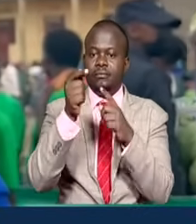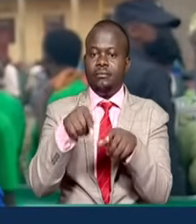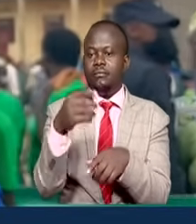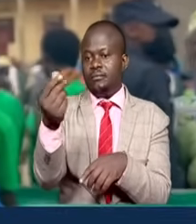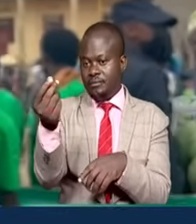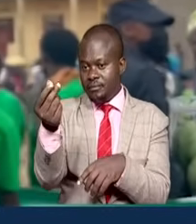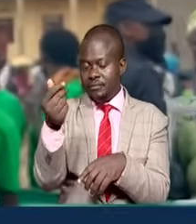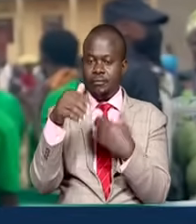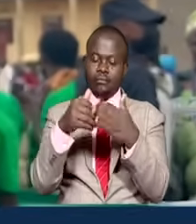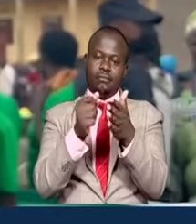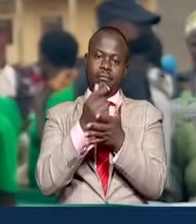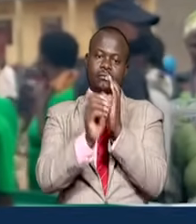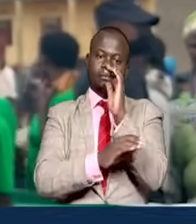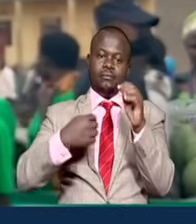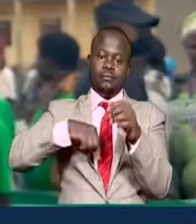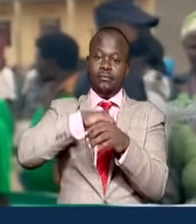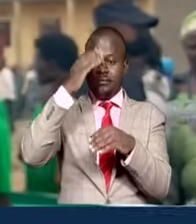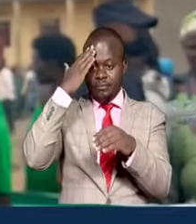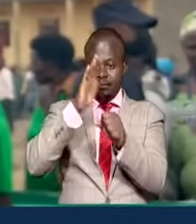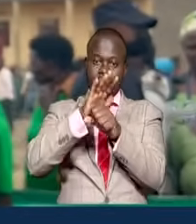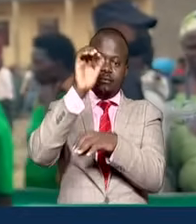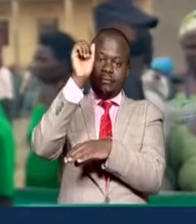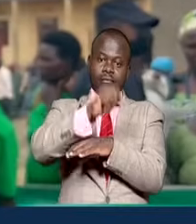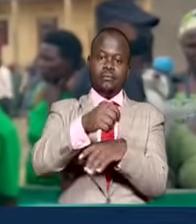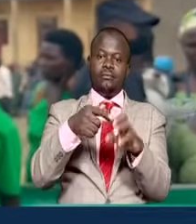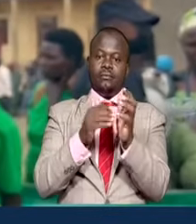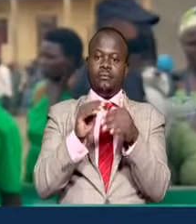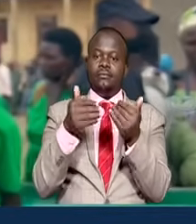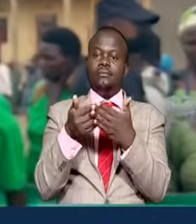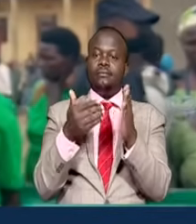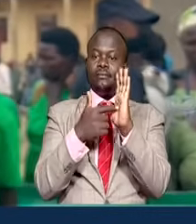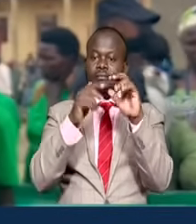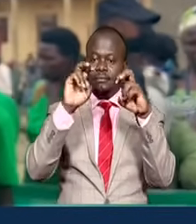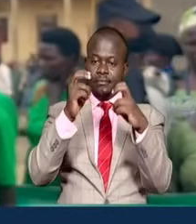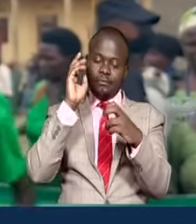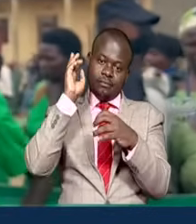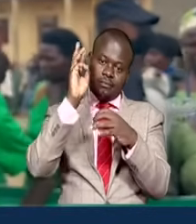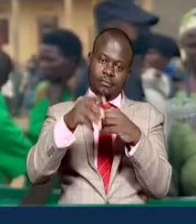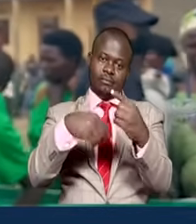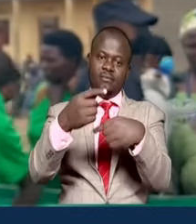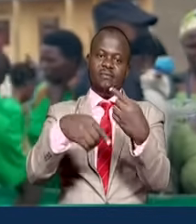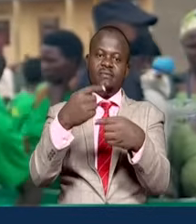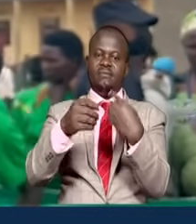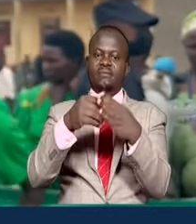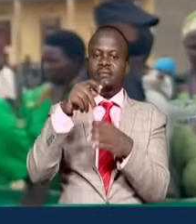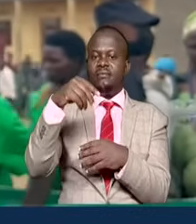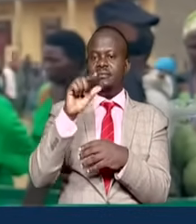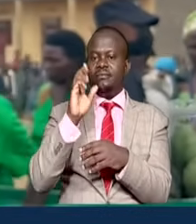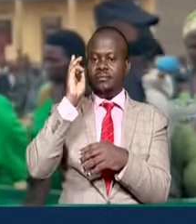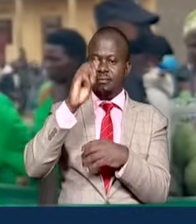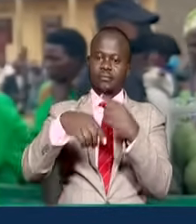amafaranga, buratuma n'igihugu cyacu kimenyekana kurushaho, ariko twagaragaje ko tuzakomeza ishyaka PL